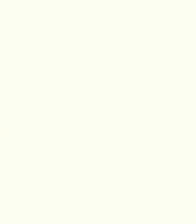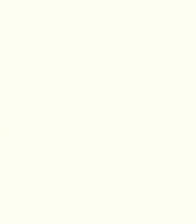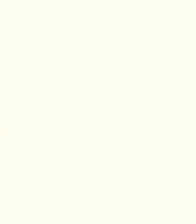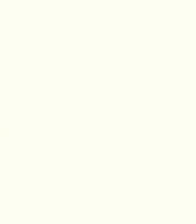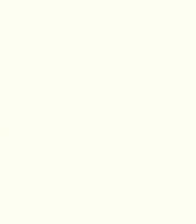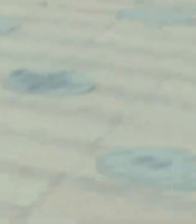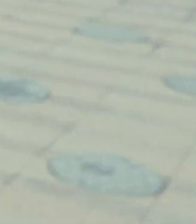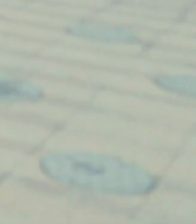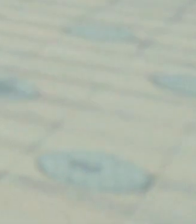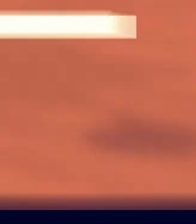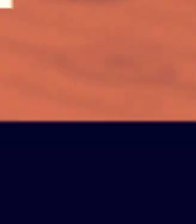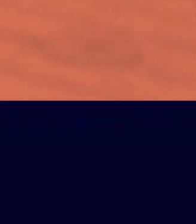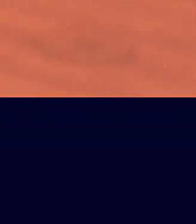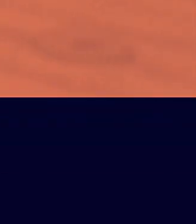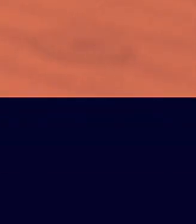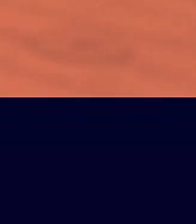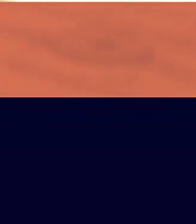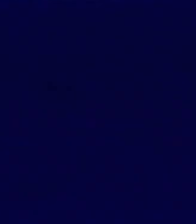으